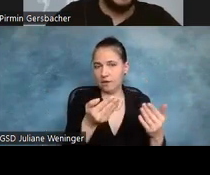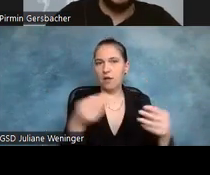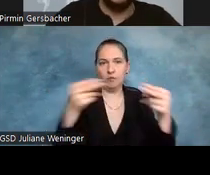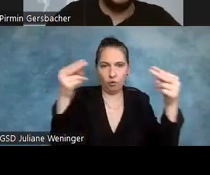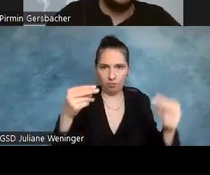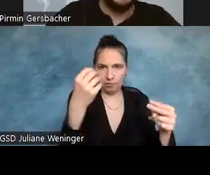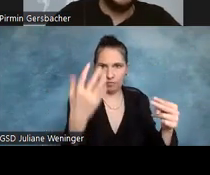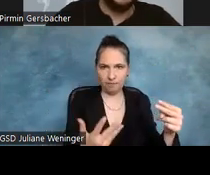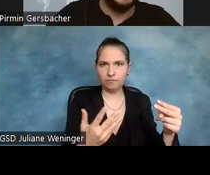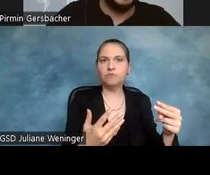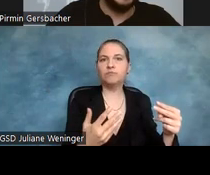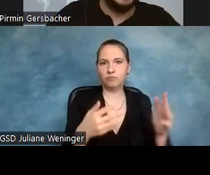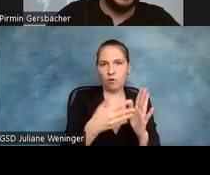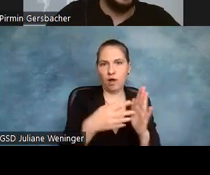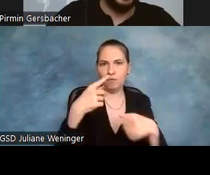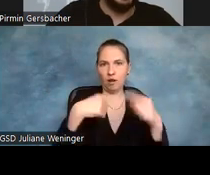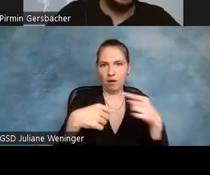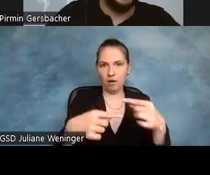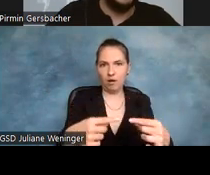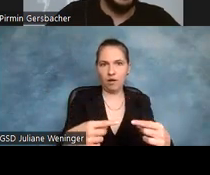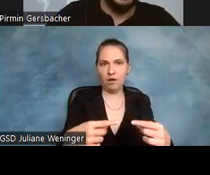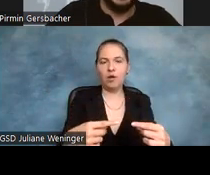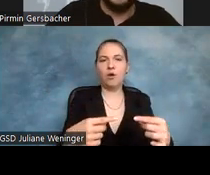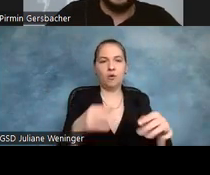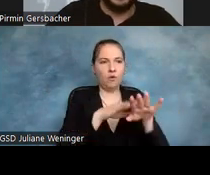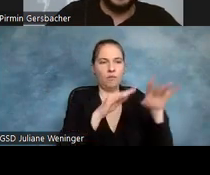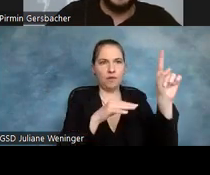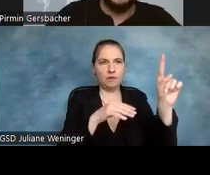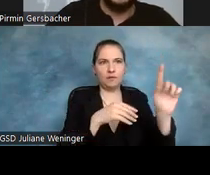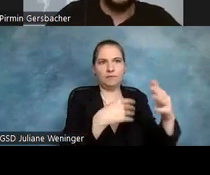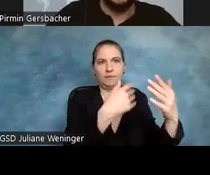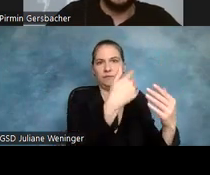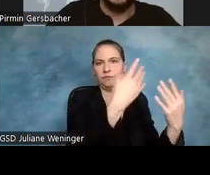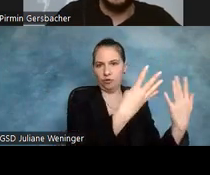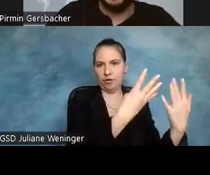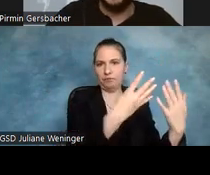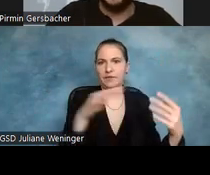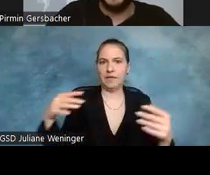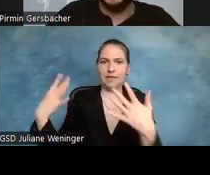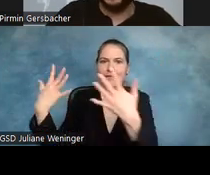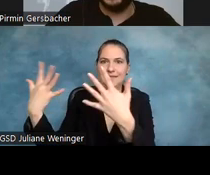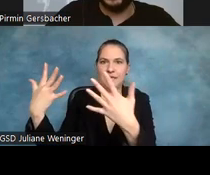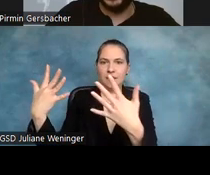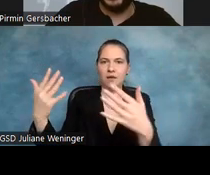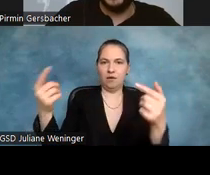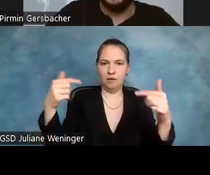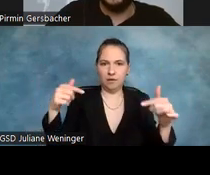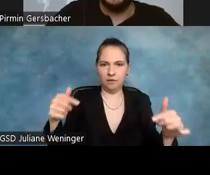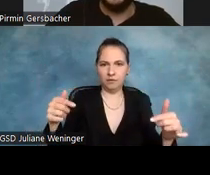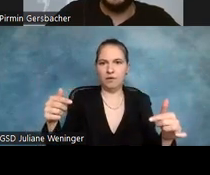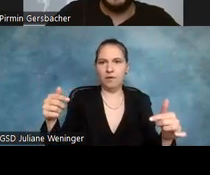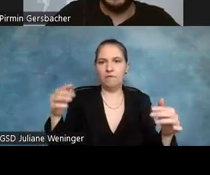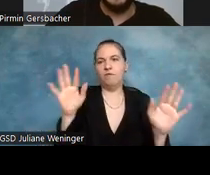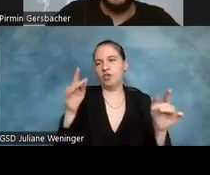wir haben Tab-Ally durchlaufen lassen, dann steht hier links oben eine 9. Rechts davon eine 10, das ist noch in Ordnung. Dann aus dem Bild raus sind da wahrscheinlich 11